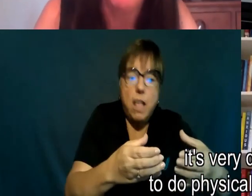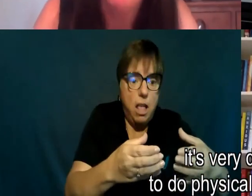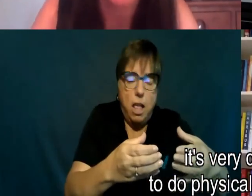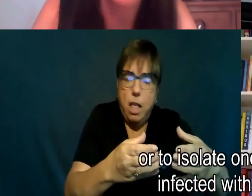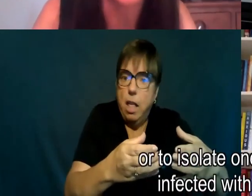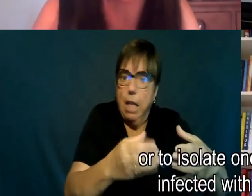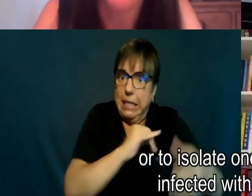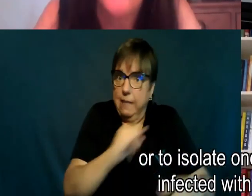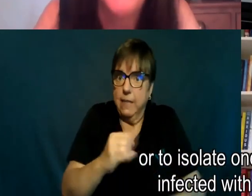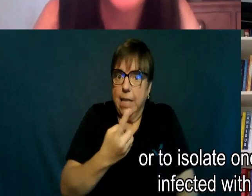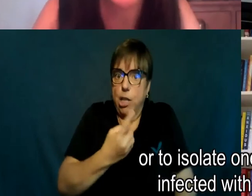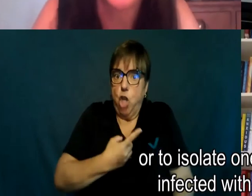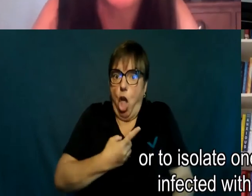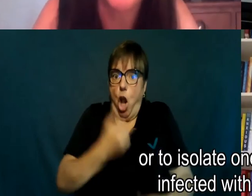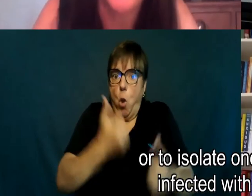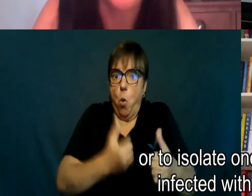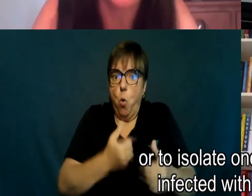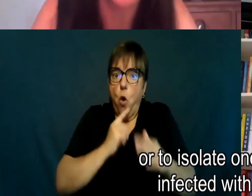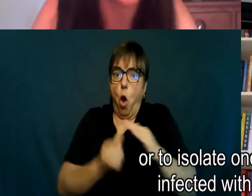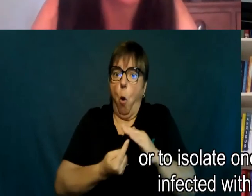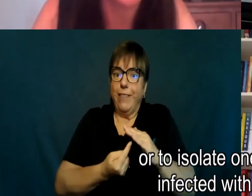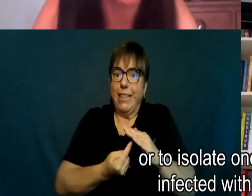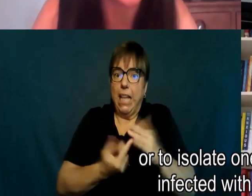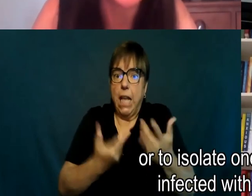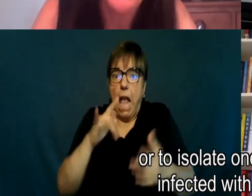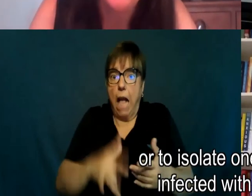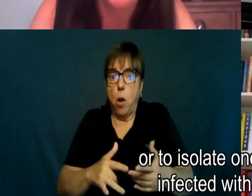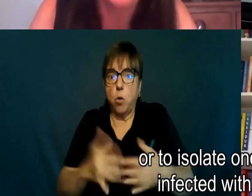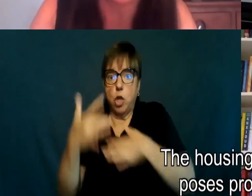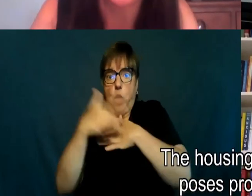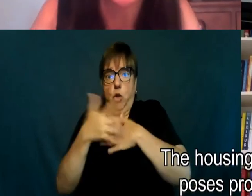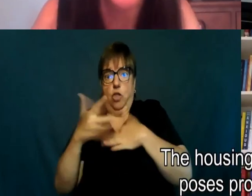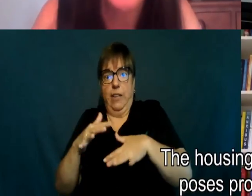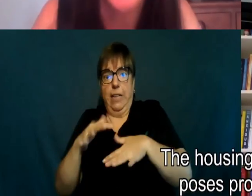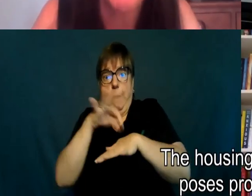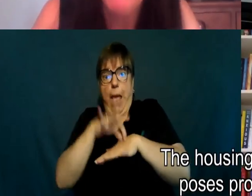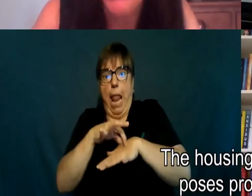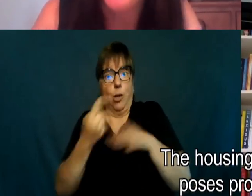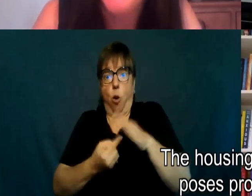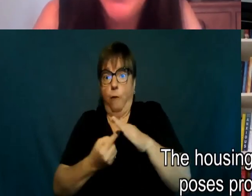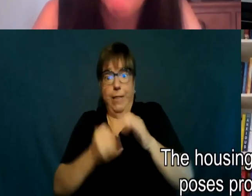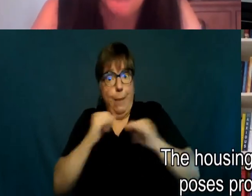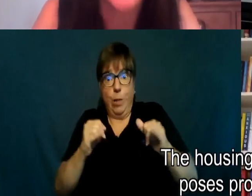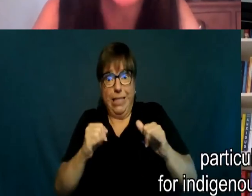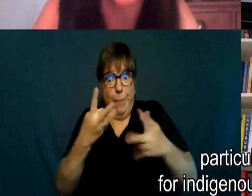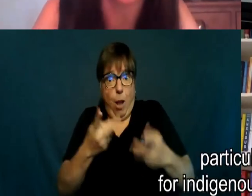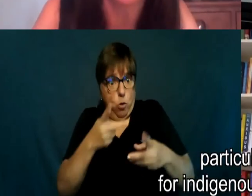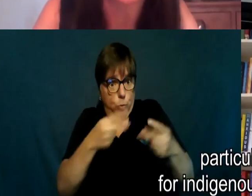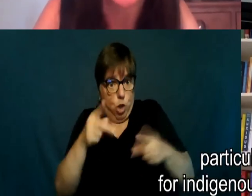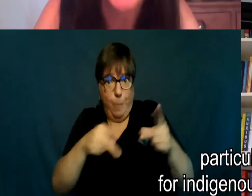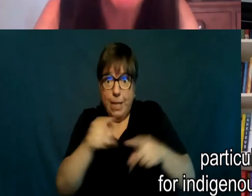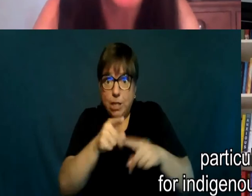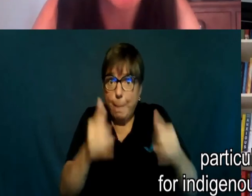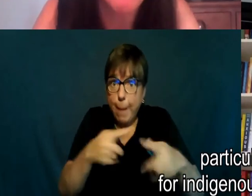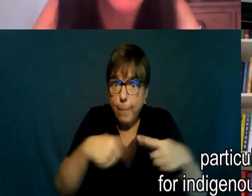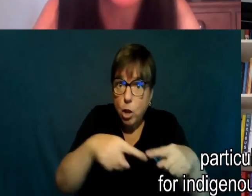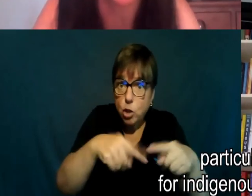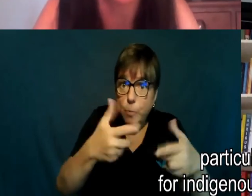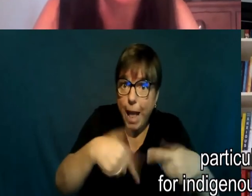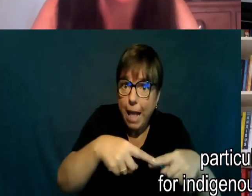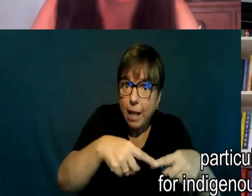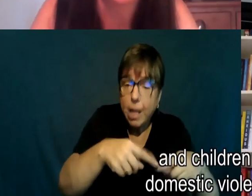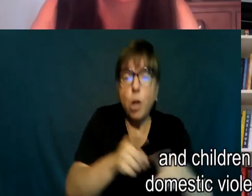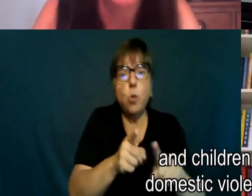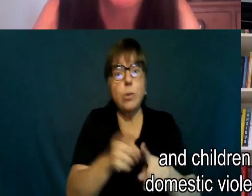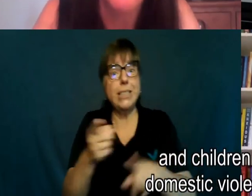physiquement ou de se confiner si on est atteint du virus. La situation du logement, il faut le souligner, pose des enjeux particuliers pour les femmes